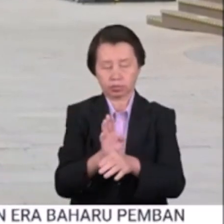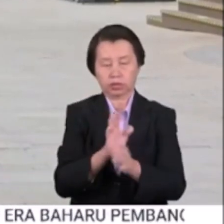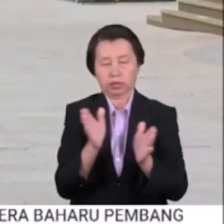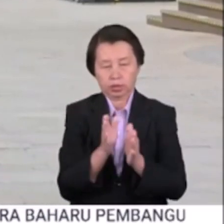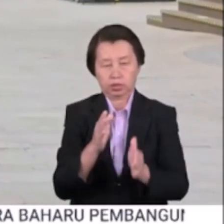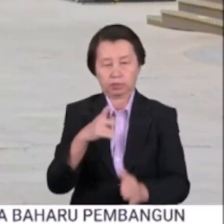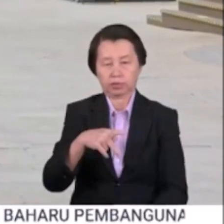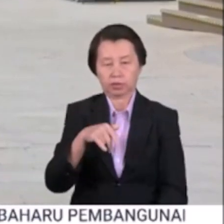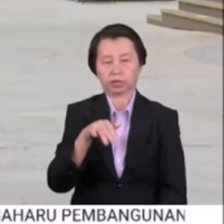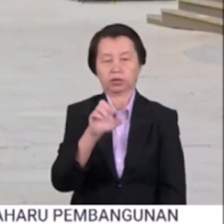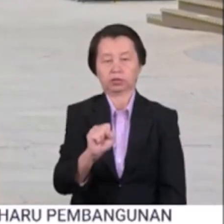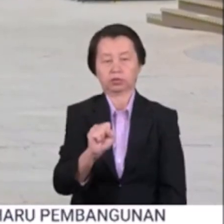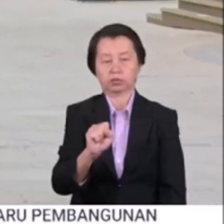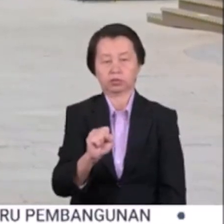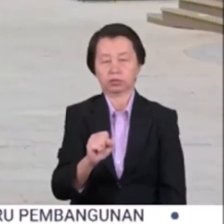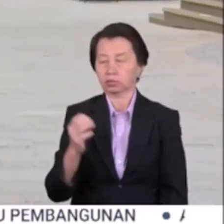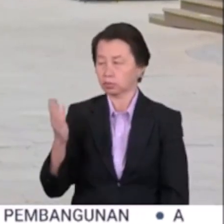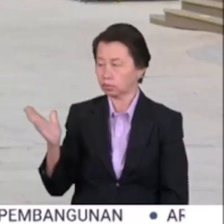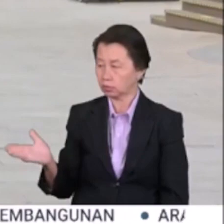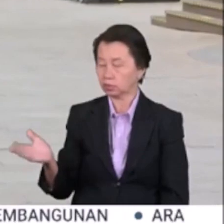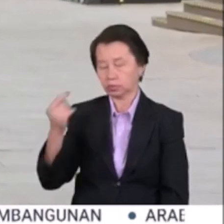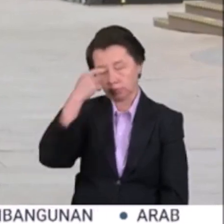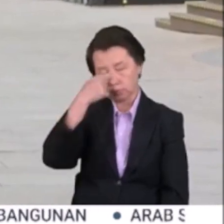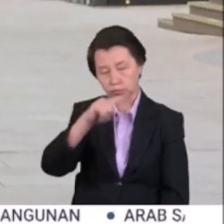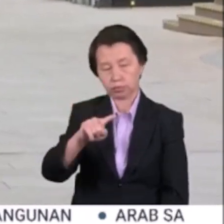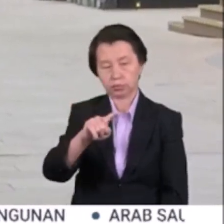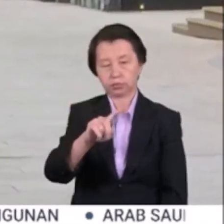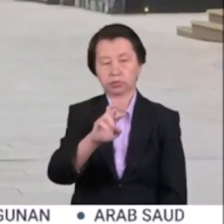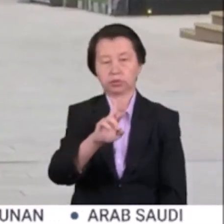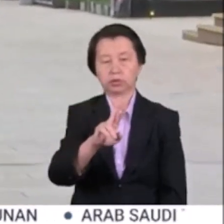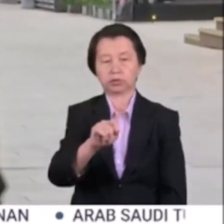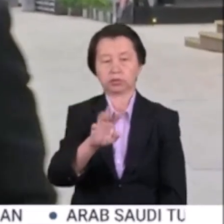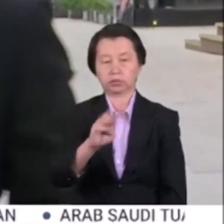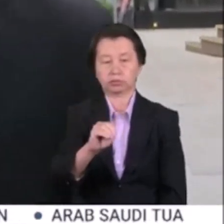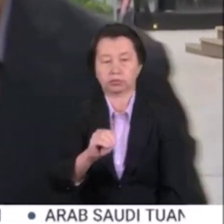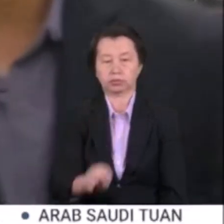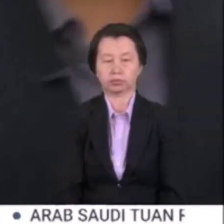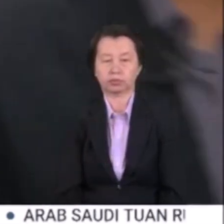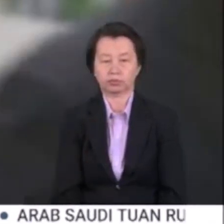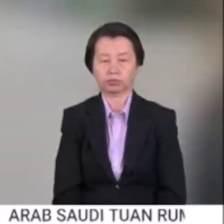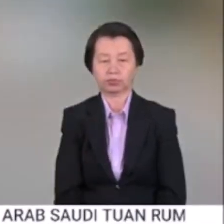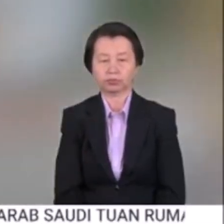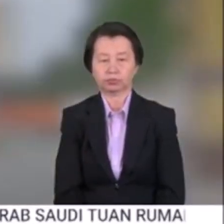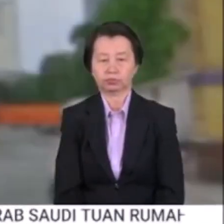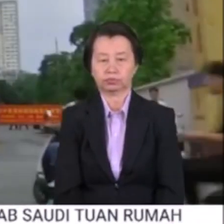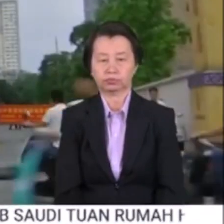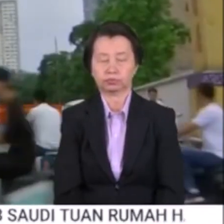kecil dan sederhana. Muhammad Najib Mashor, Nanning, China, RTM.